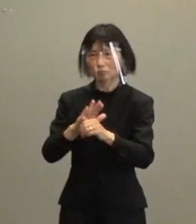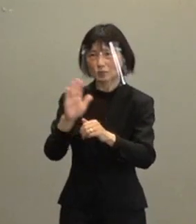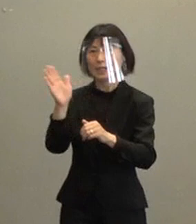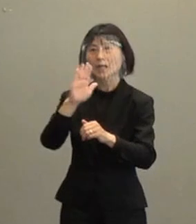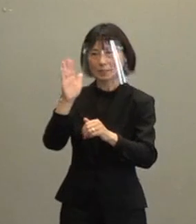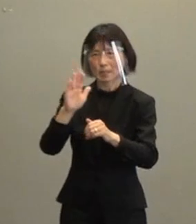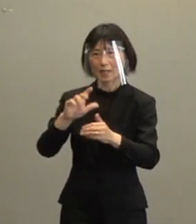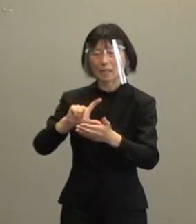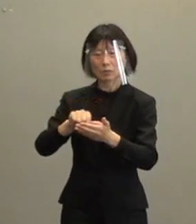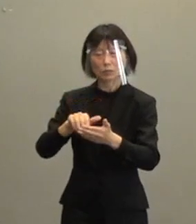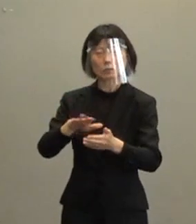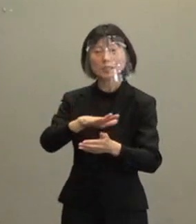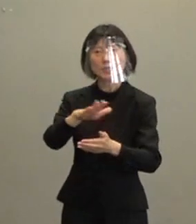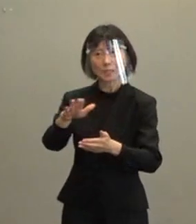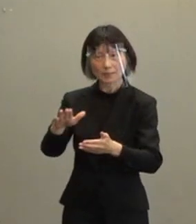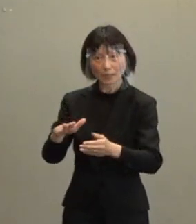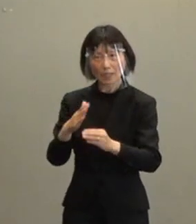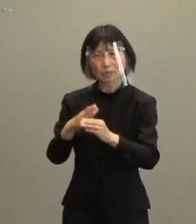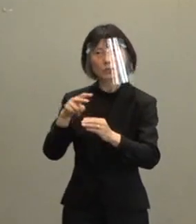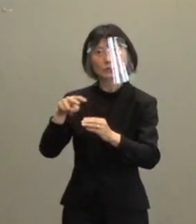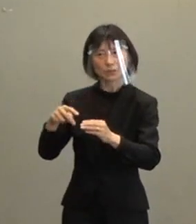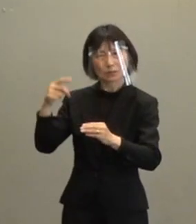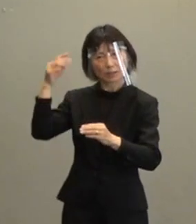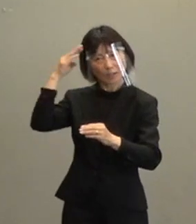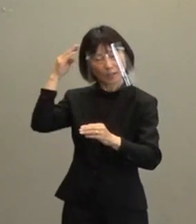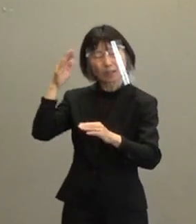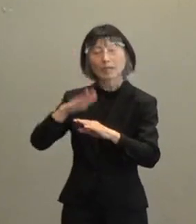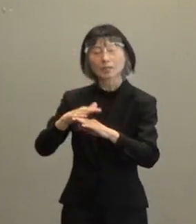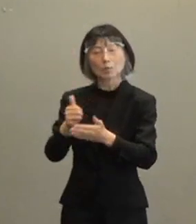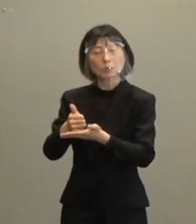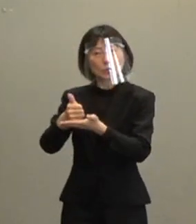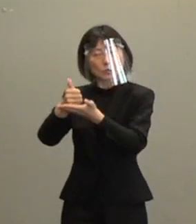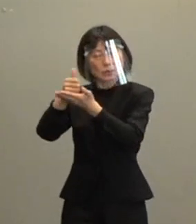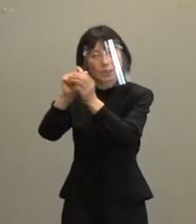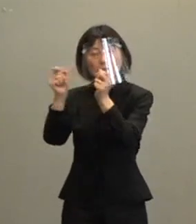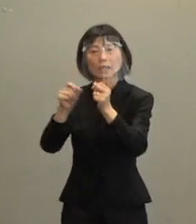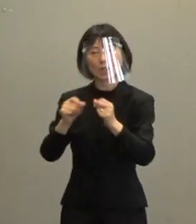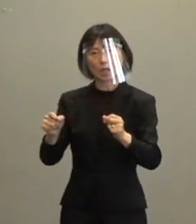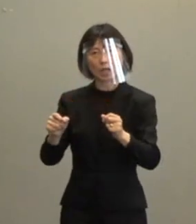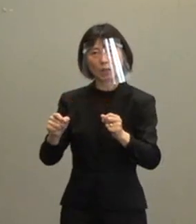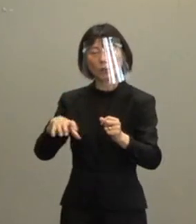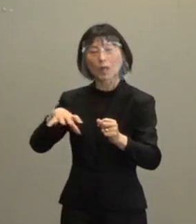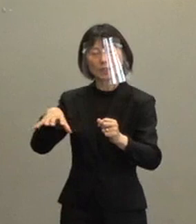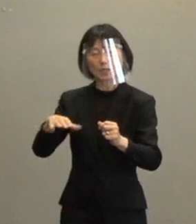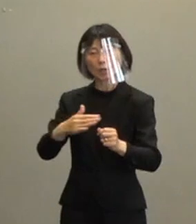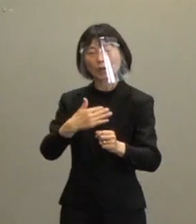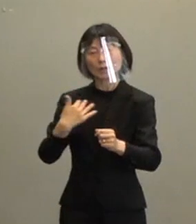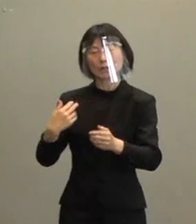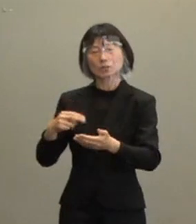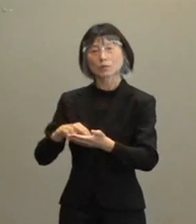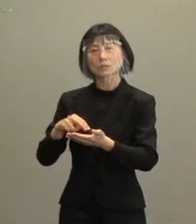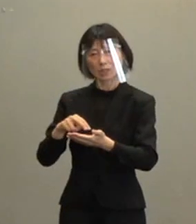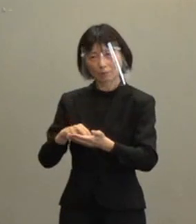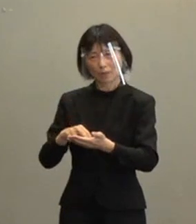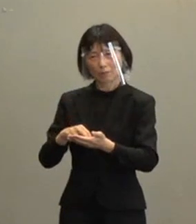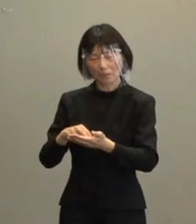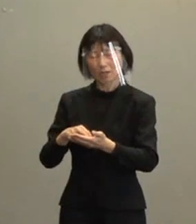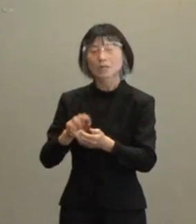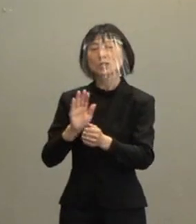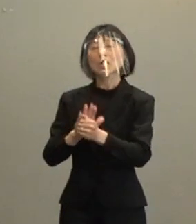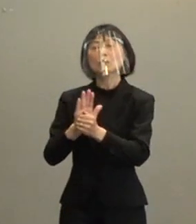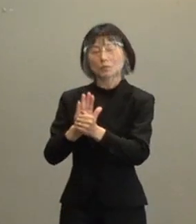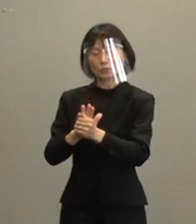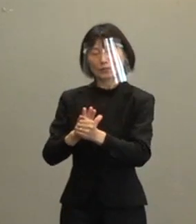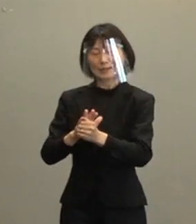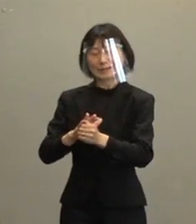が中心になって考えていくというのを尊重してきた結果だというふうに思っていますので、このあたりはですね、我々としてはですね、当然サポートは様々